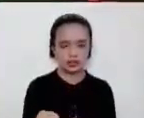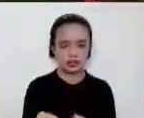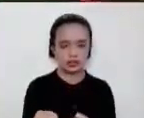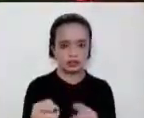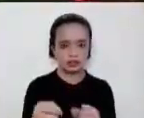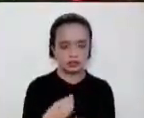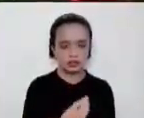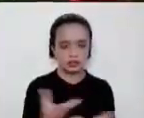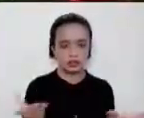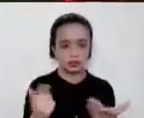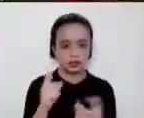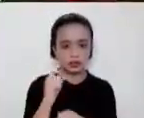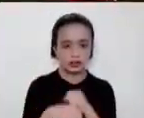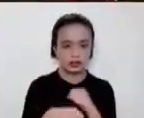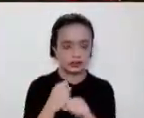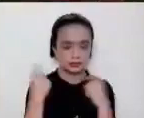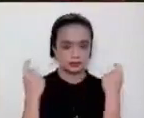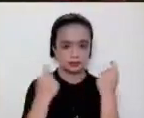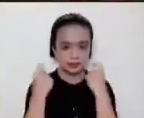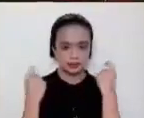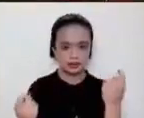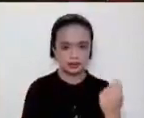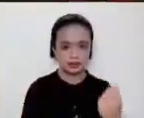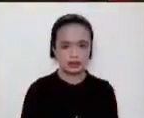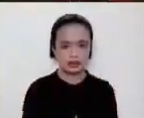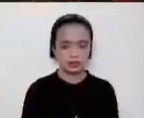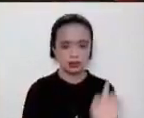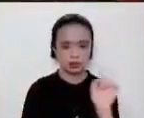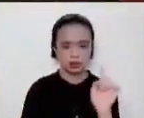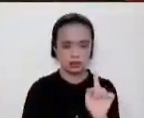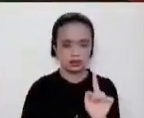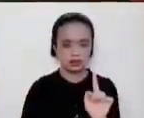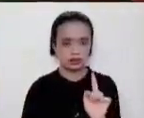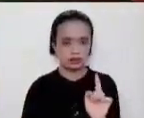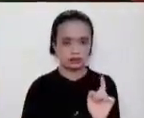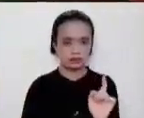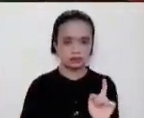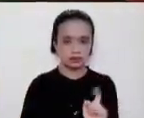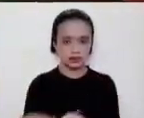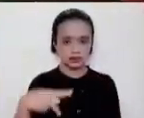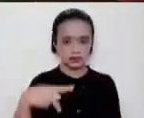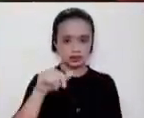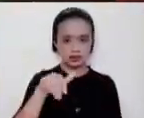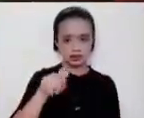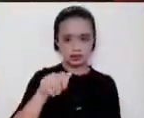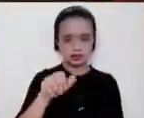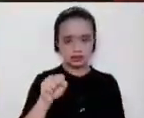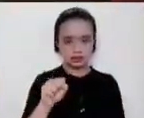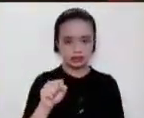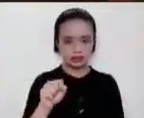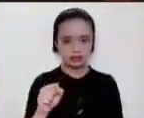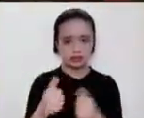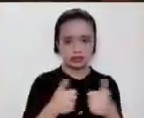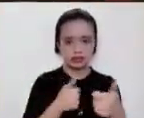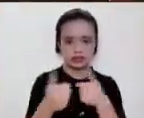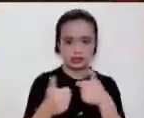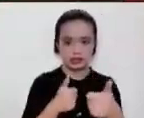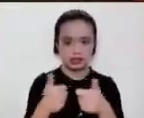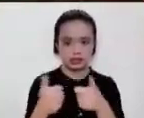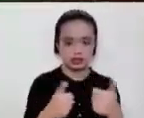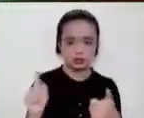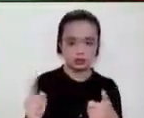isa sa mga itinuturing na producers ng basahan ng payatas, tampok ang basahan making contest sa kanilang isinagawang